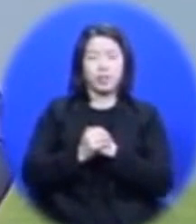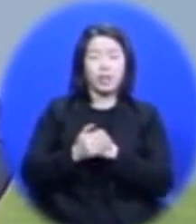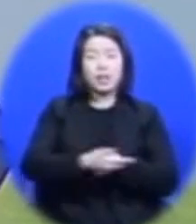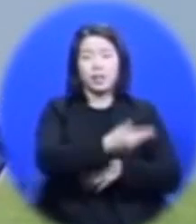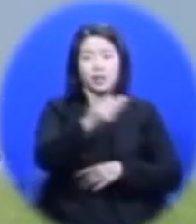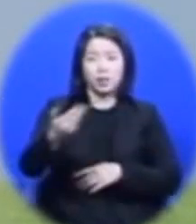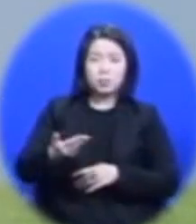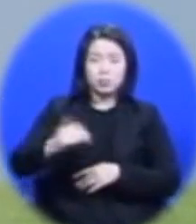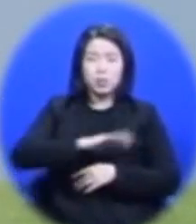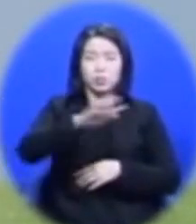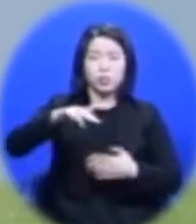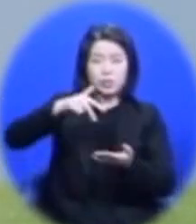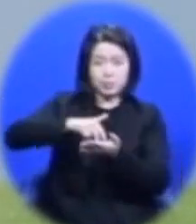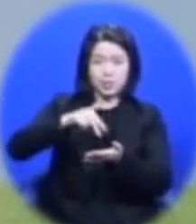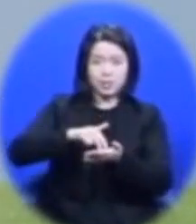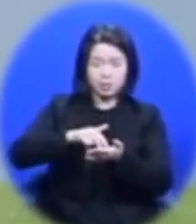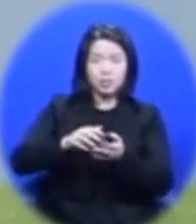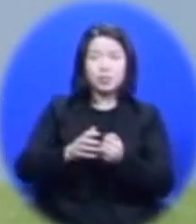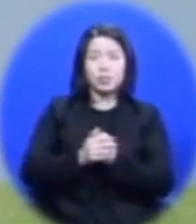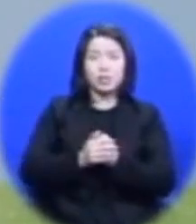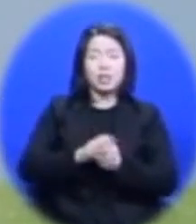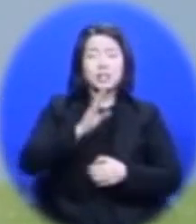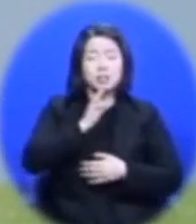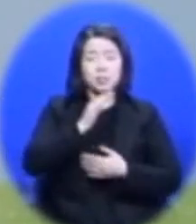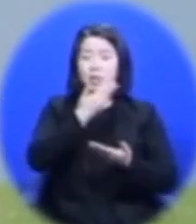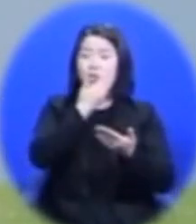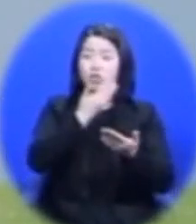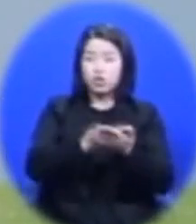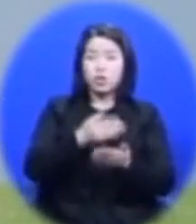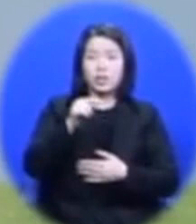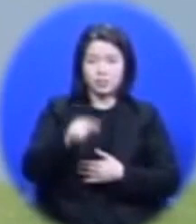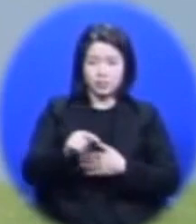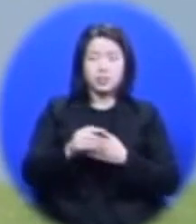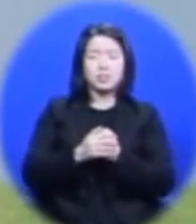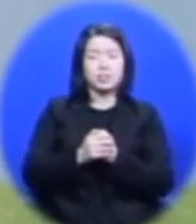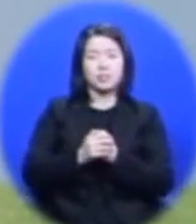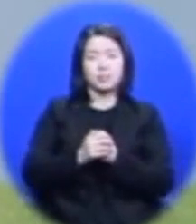여러분, 우리에게 있어서 정말 중요한 것은